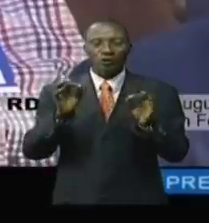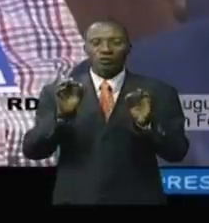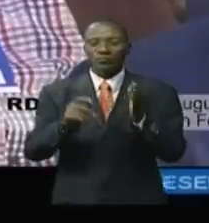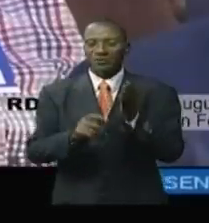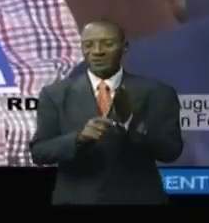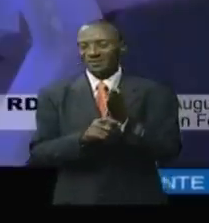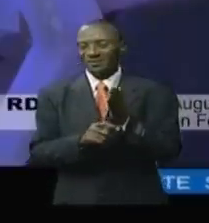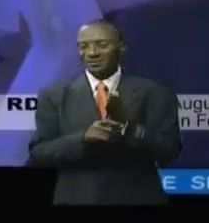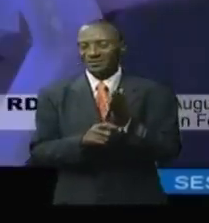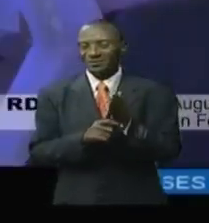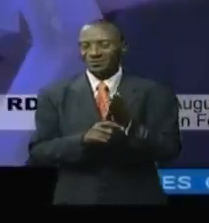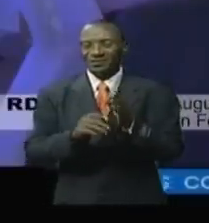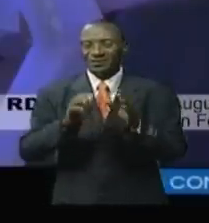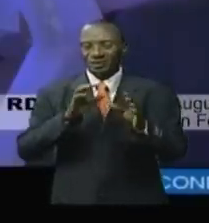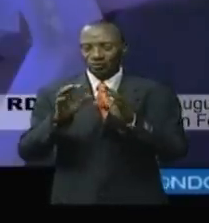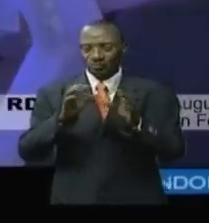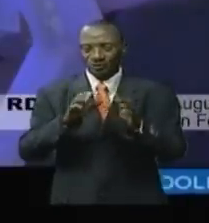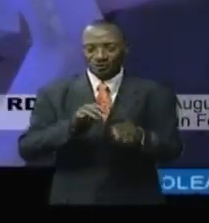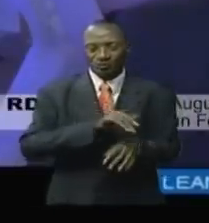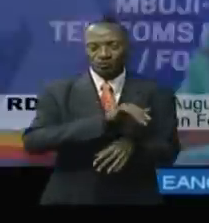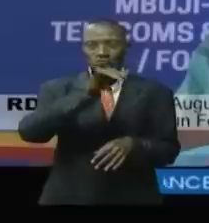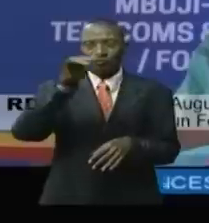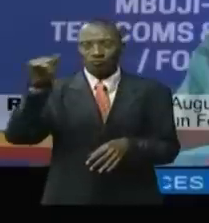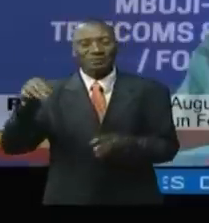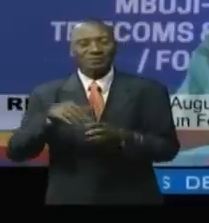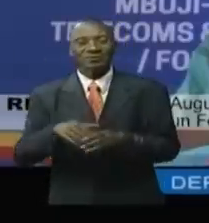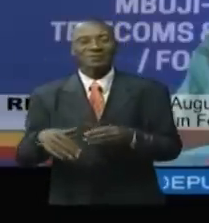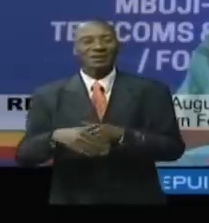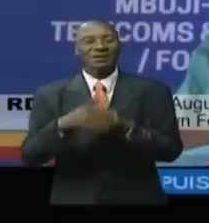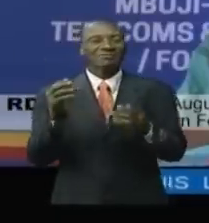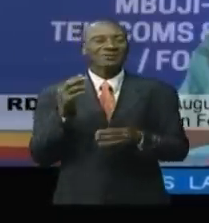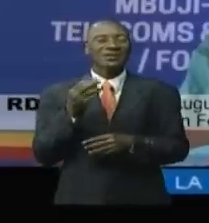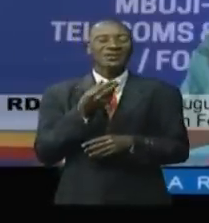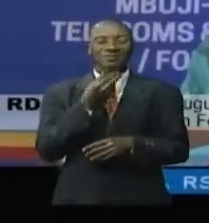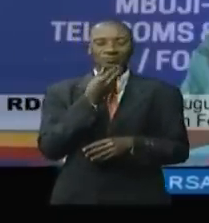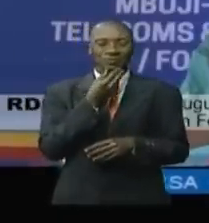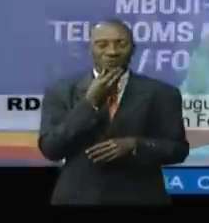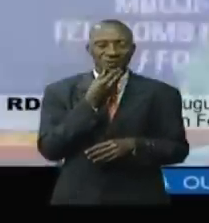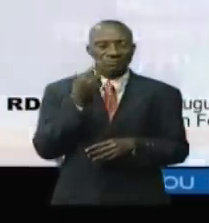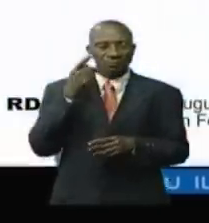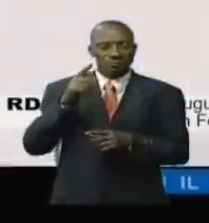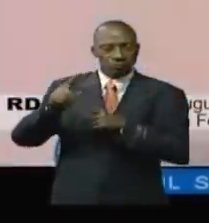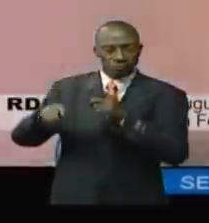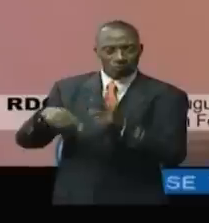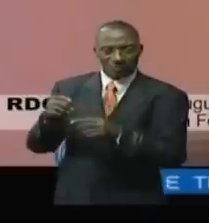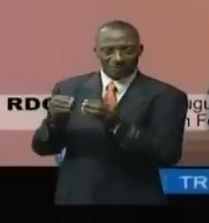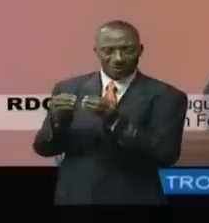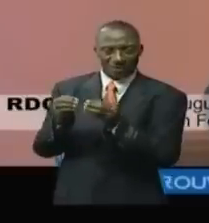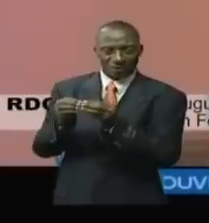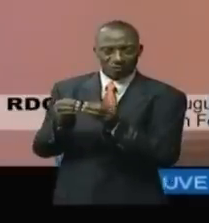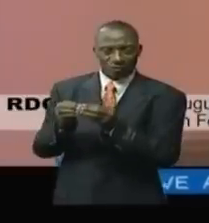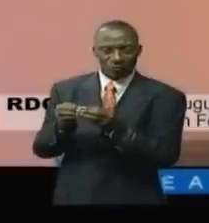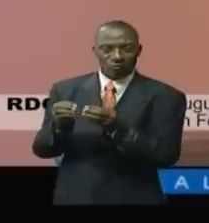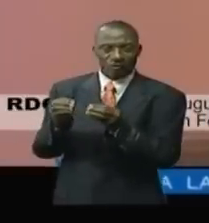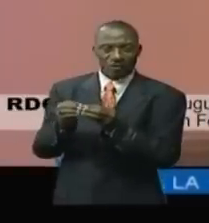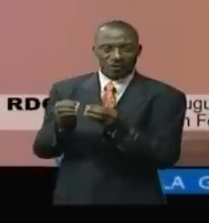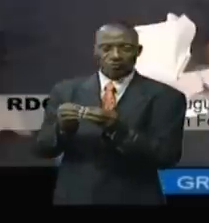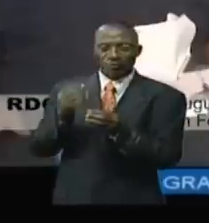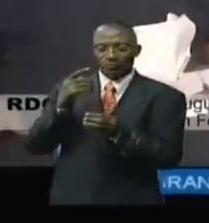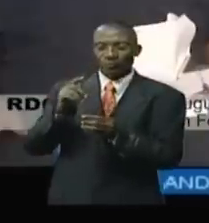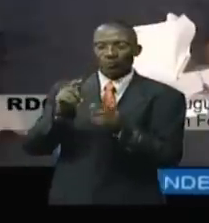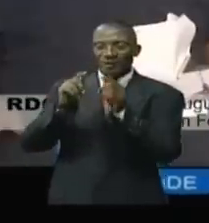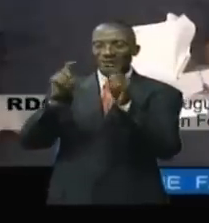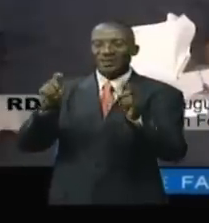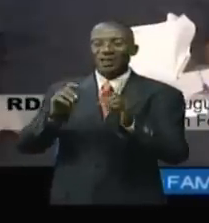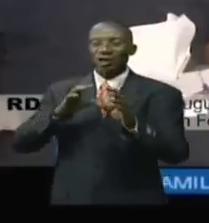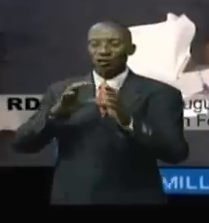la Communication a séjourné à Mbujimayi en marge du lancement des travaux du Forum sur les télécommunications et les